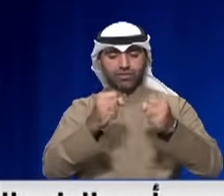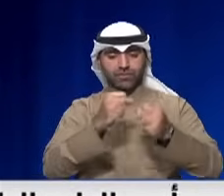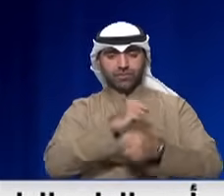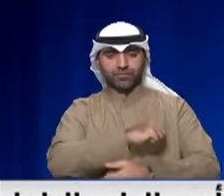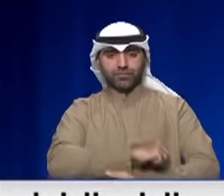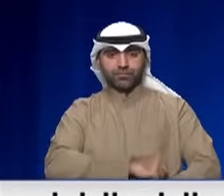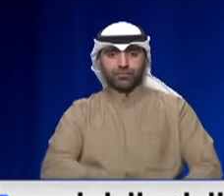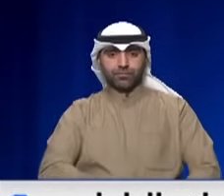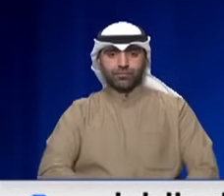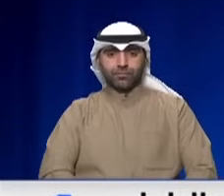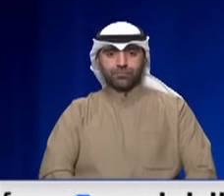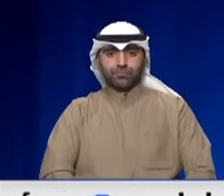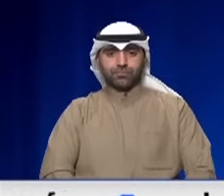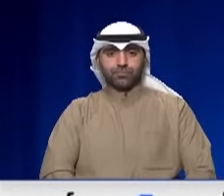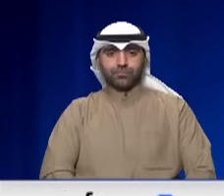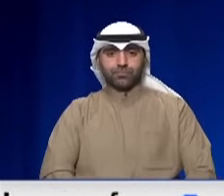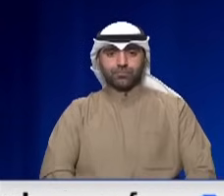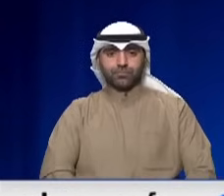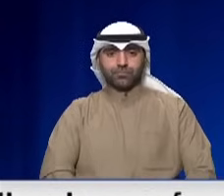وتمام